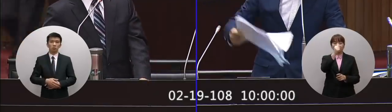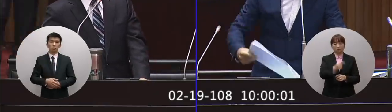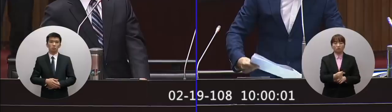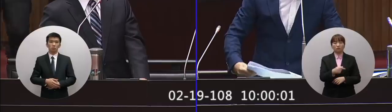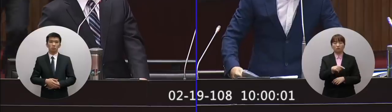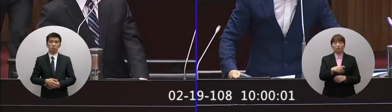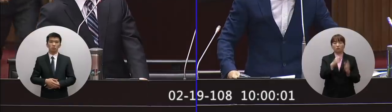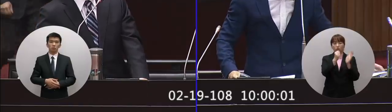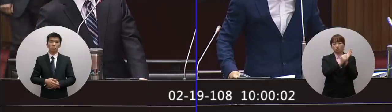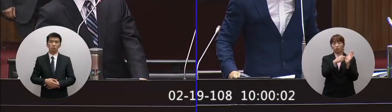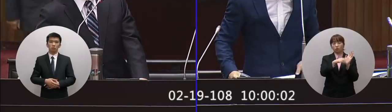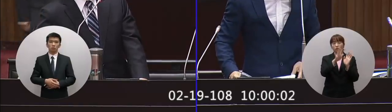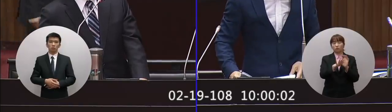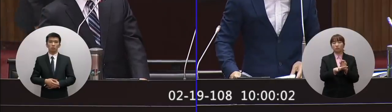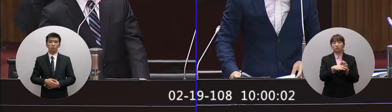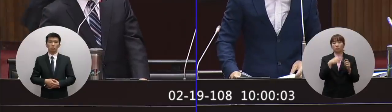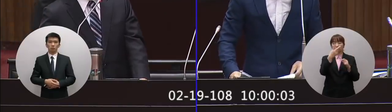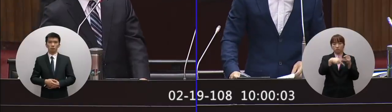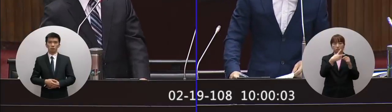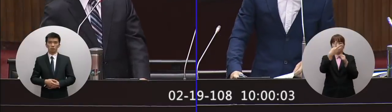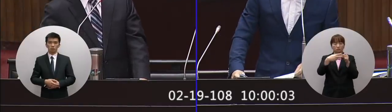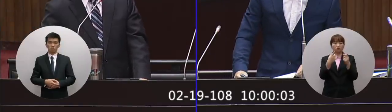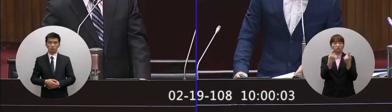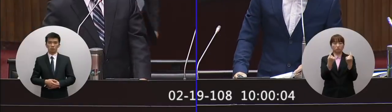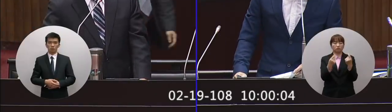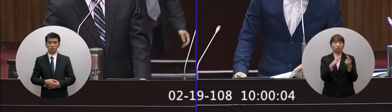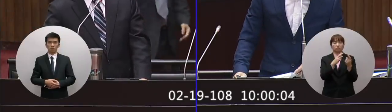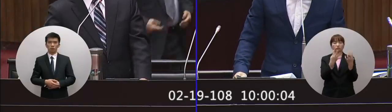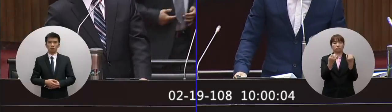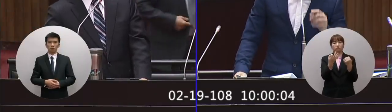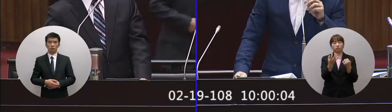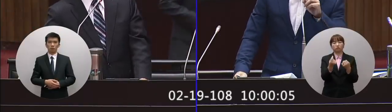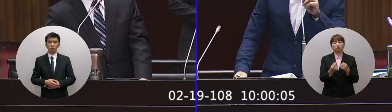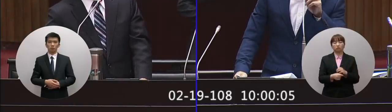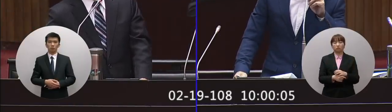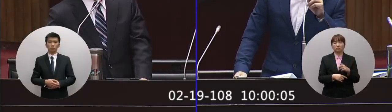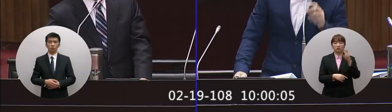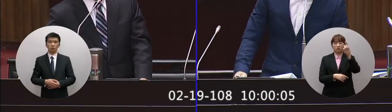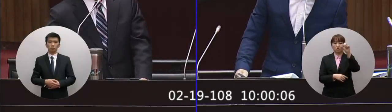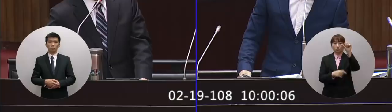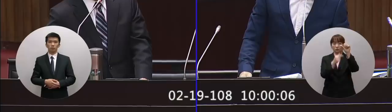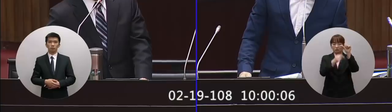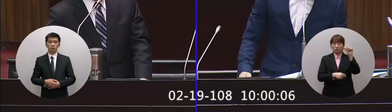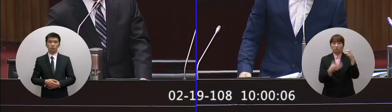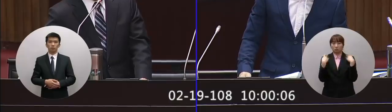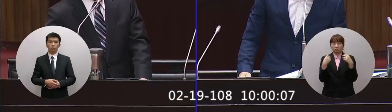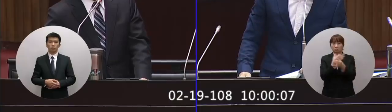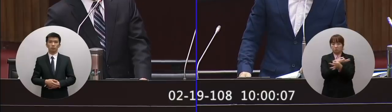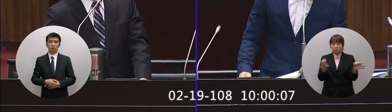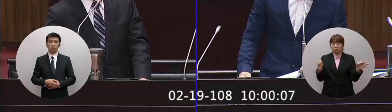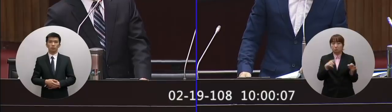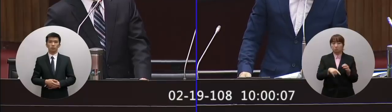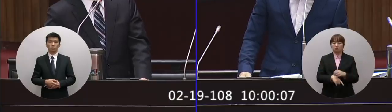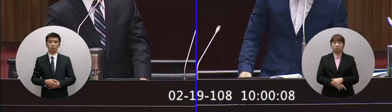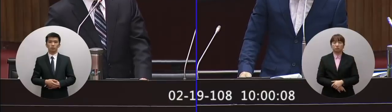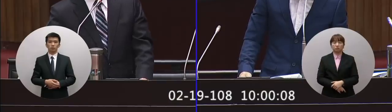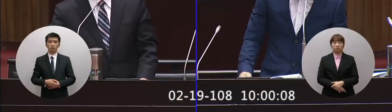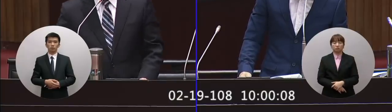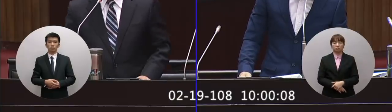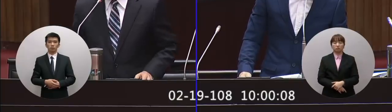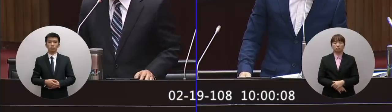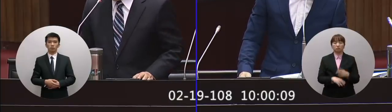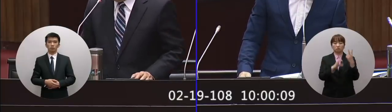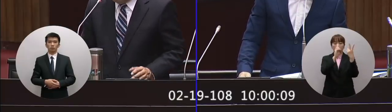写哈，这个资料两三年来都是这个数目，这25亿要继续发吗？好，